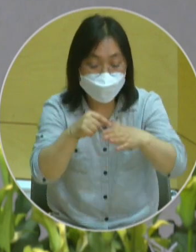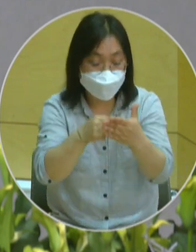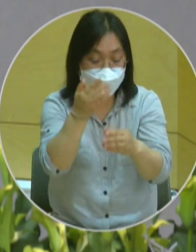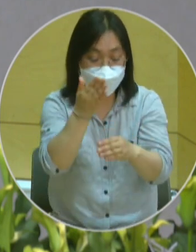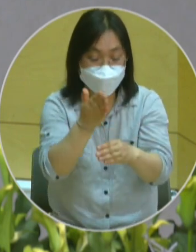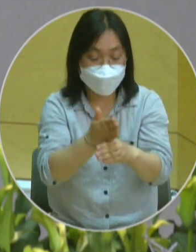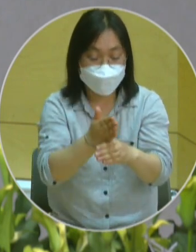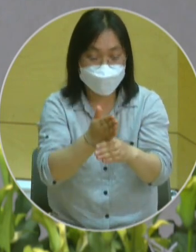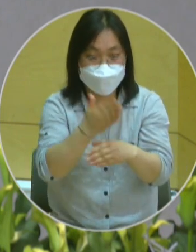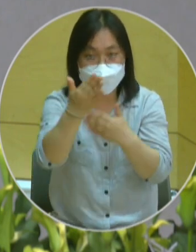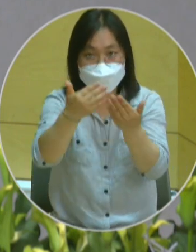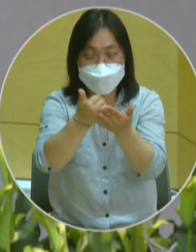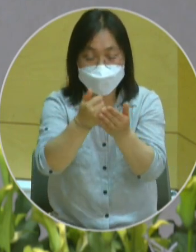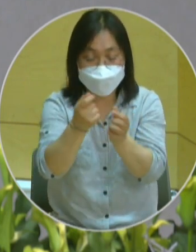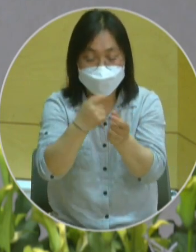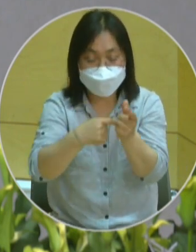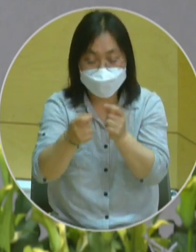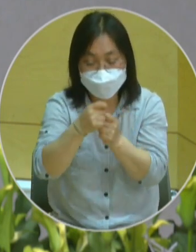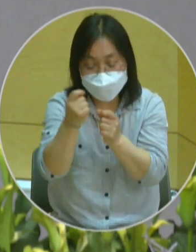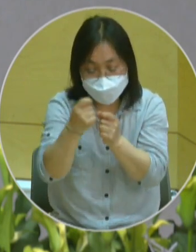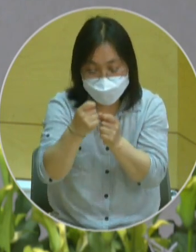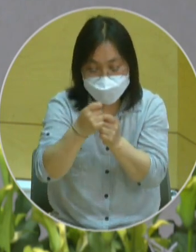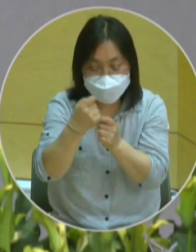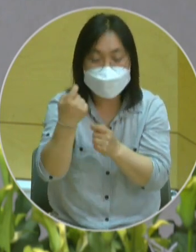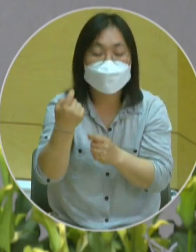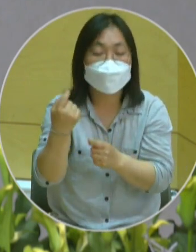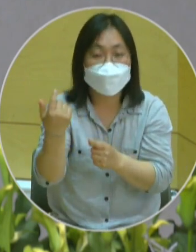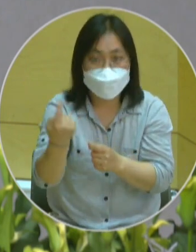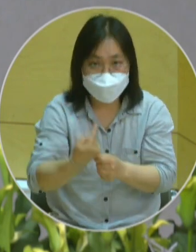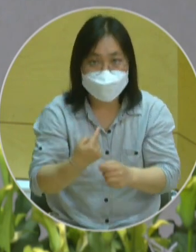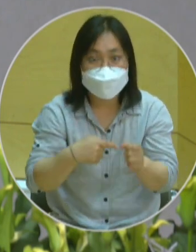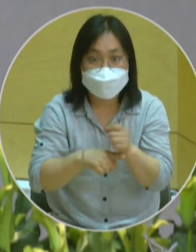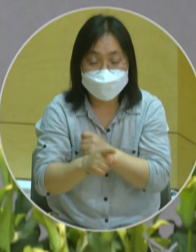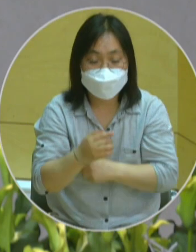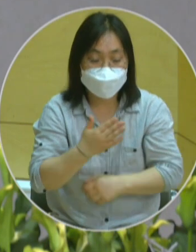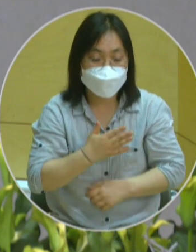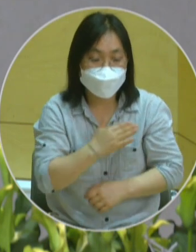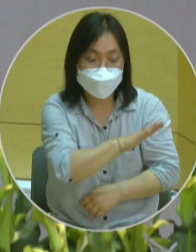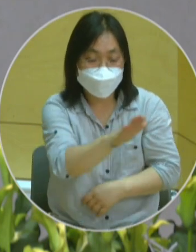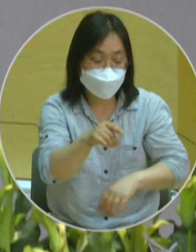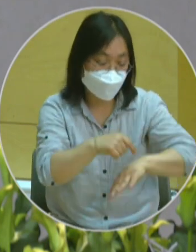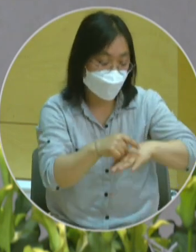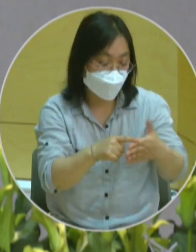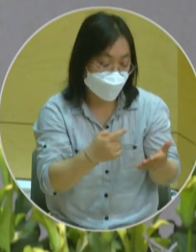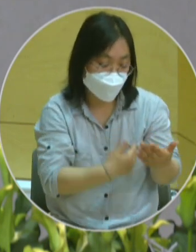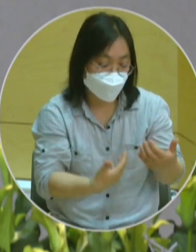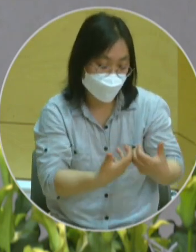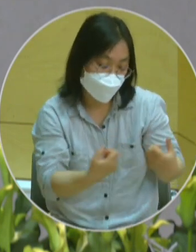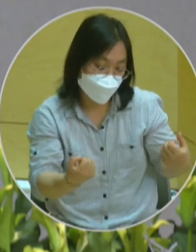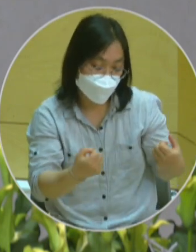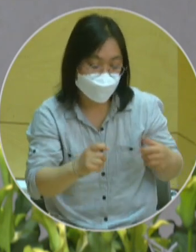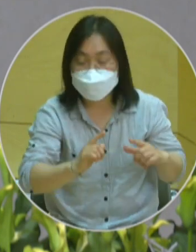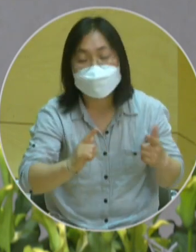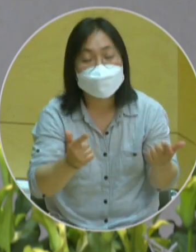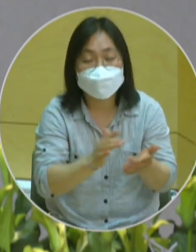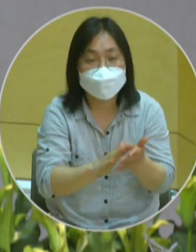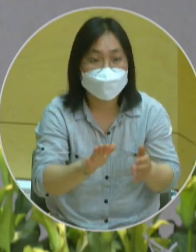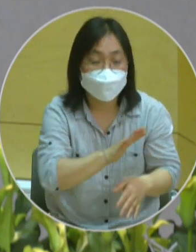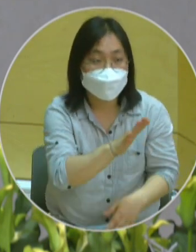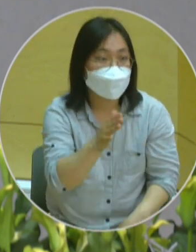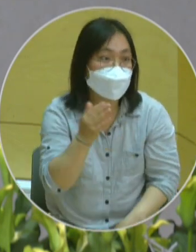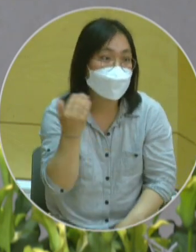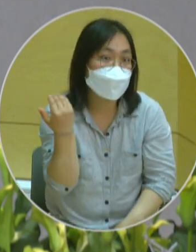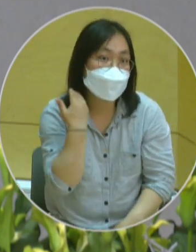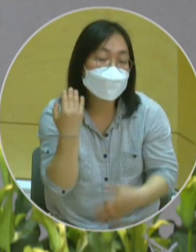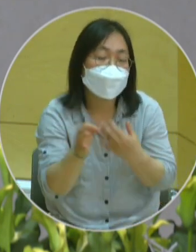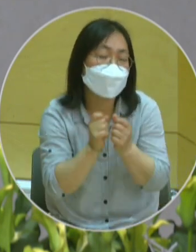중심이 하나님께 더 가까이 갔다는 얘기도 되지만 우리 마음과 몸이라는 것이 분리되어 있지 않거든요. 우리가 안 보면